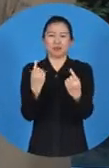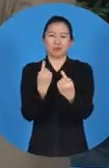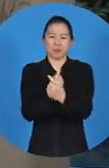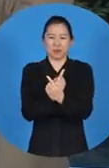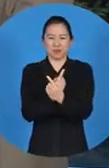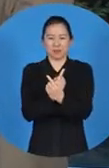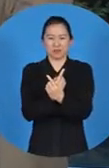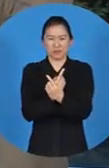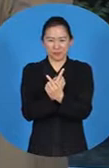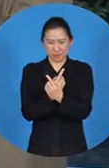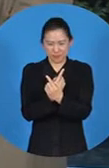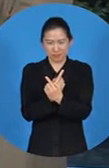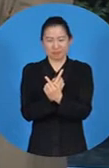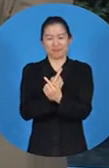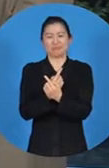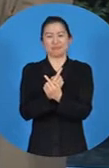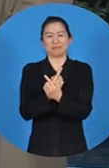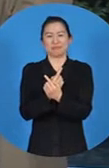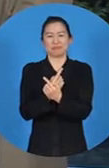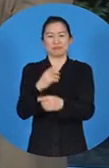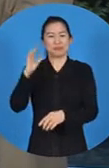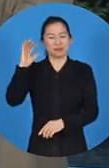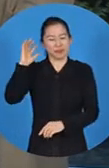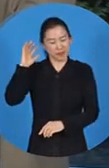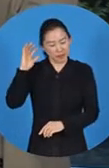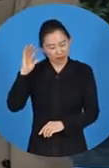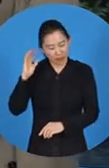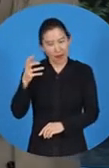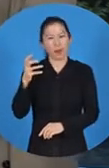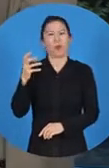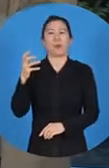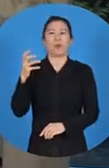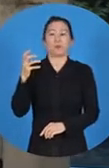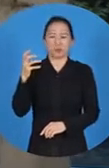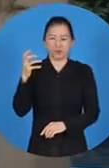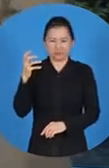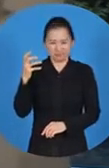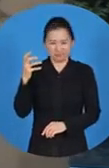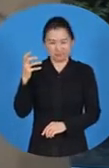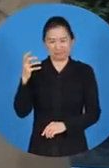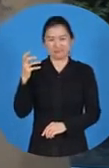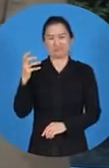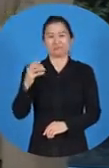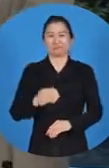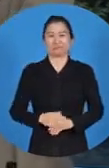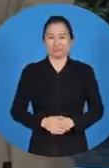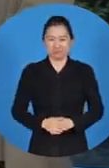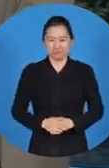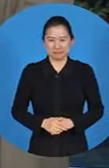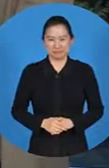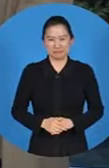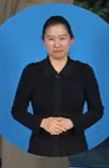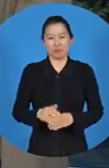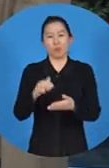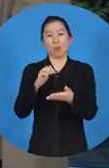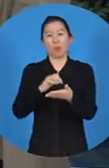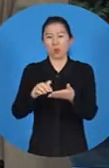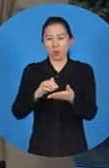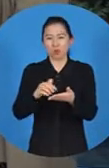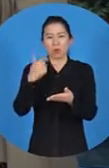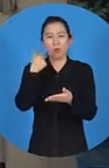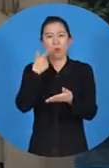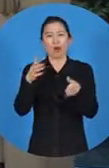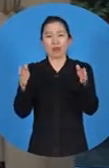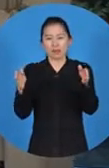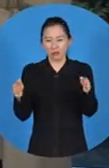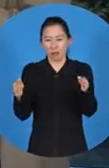イメージチェンジしてだいぶシックな感じになったんじゃないかと思います。 かっこいい感じになりましたね。 ありがとうございます。 およそ半